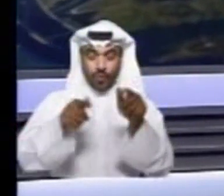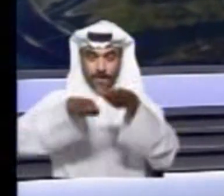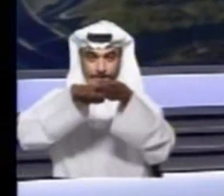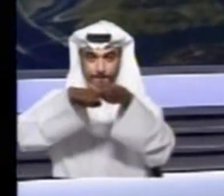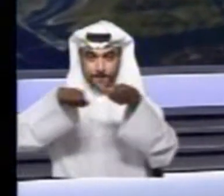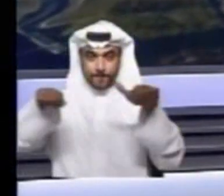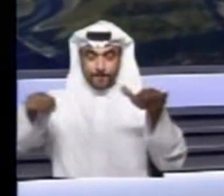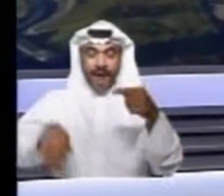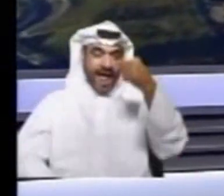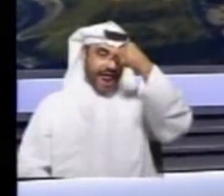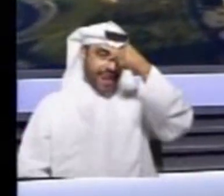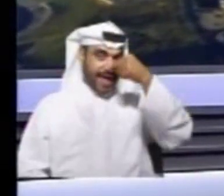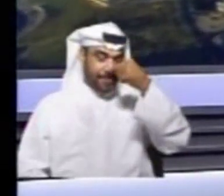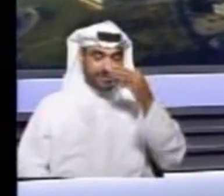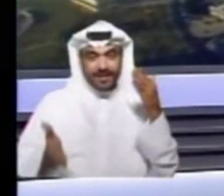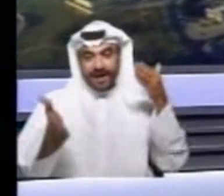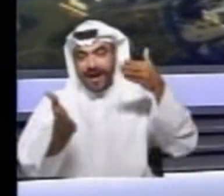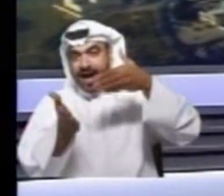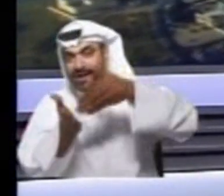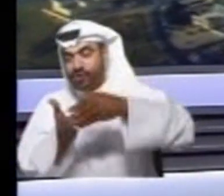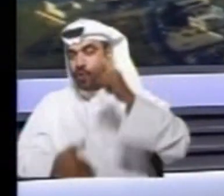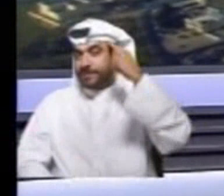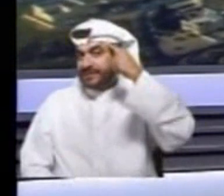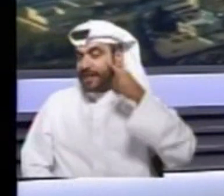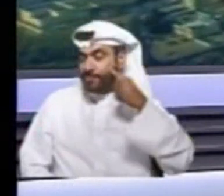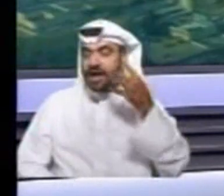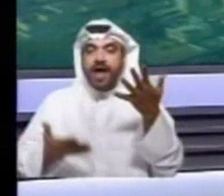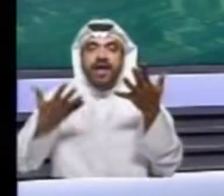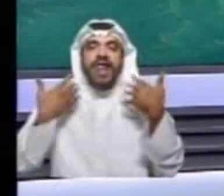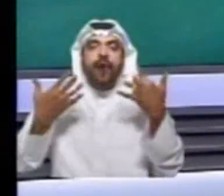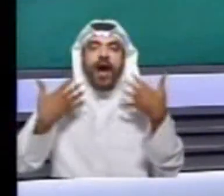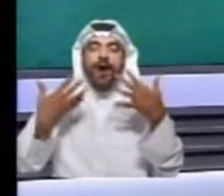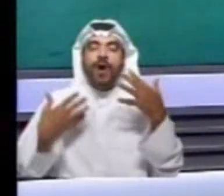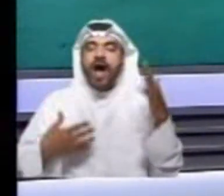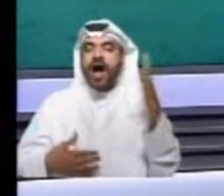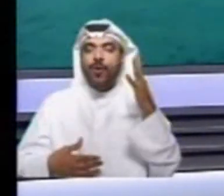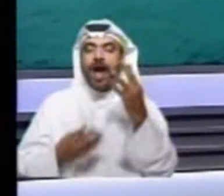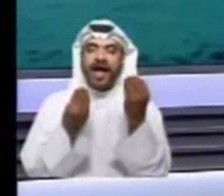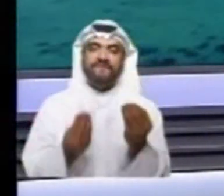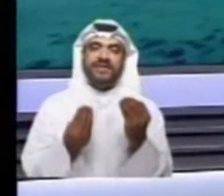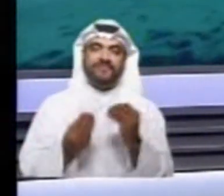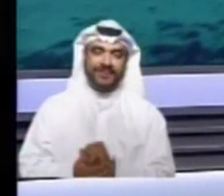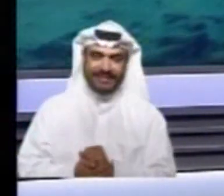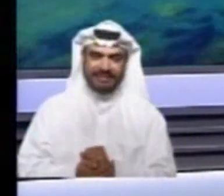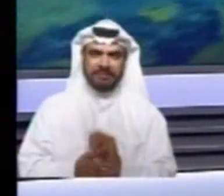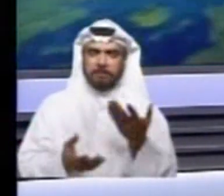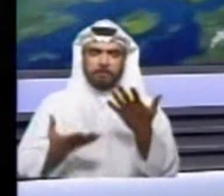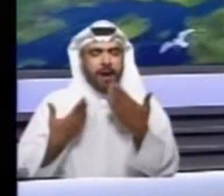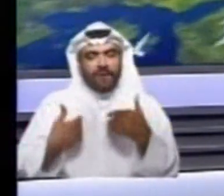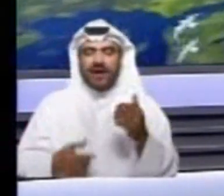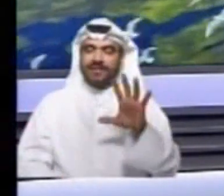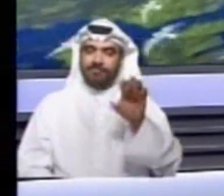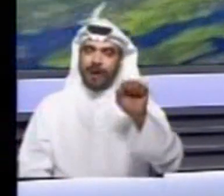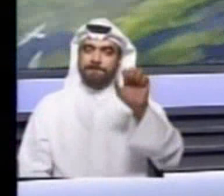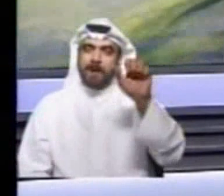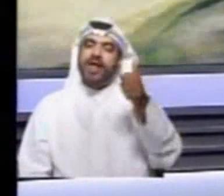ابتداء من يوم الخميس ليوم السبت. الرياح خفيفة إلى معتدلة شمالية غربية إلى متقلبة الاتجاه من 6 إلى 26 كيلومتر في الساعة،